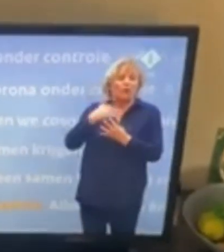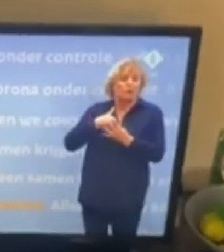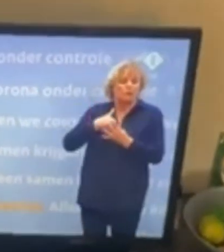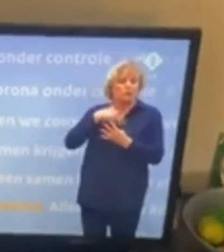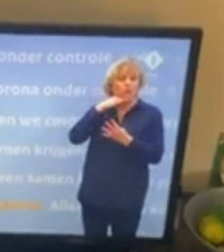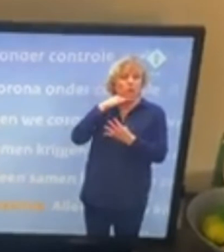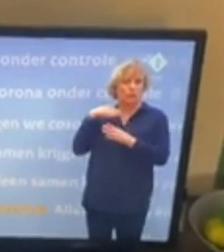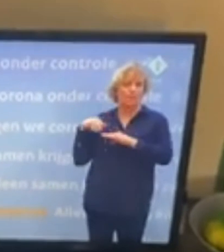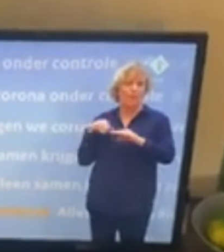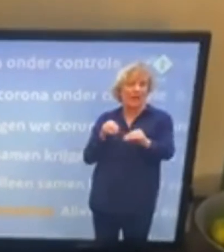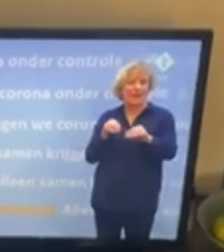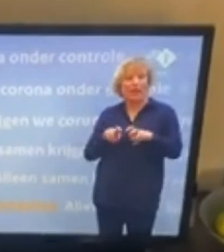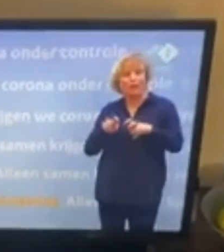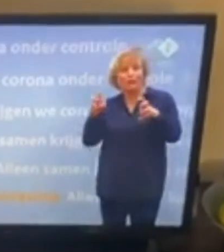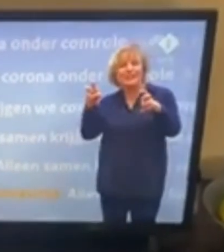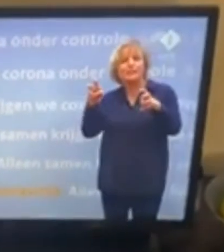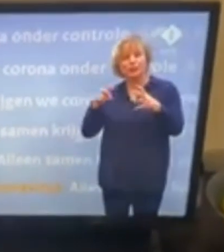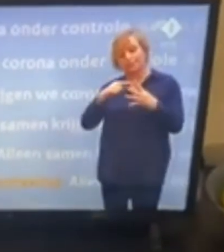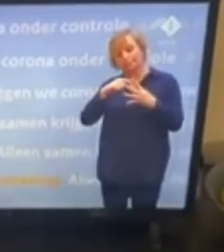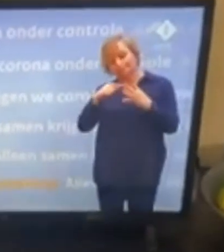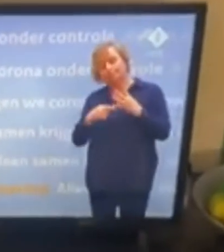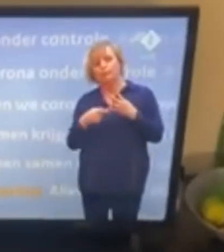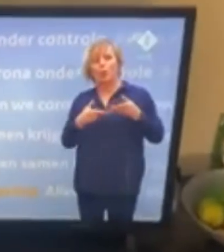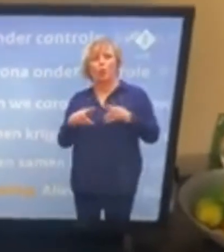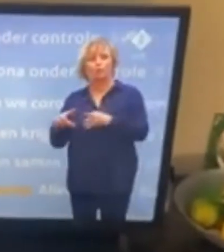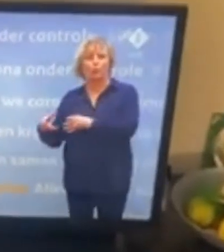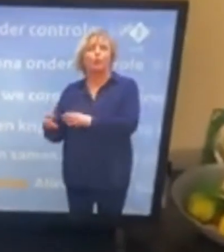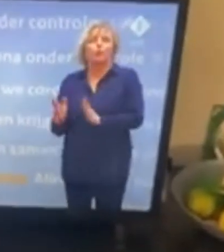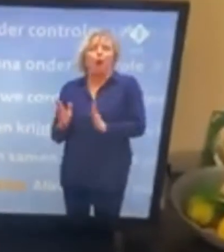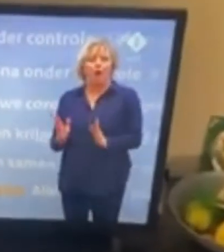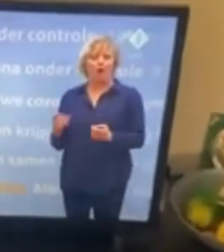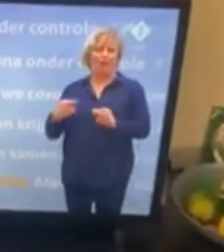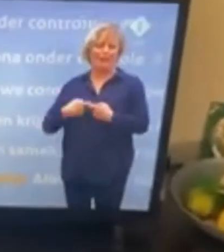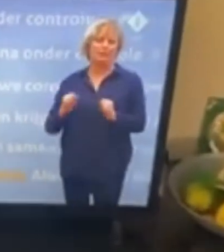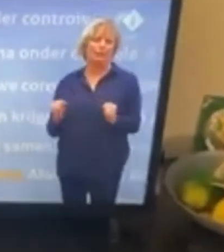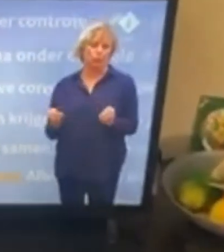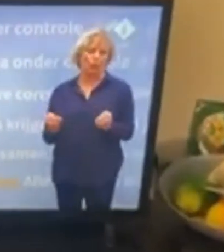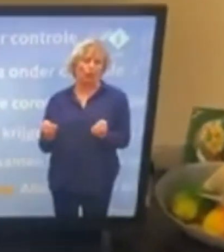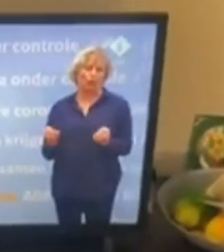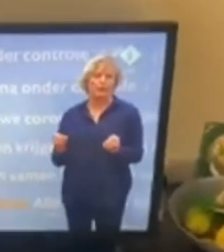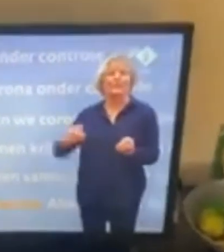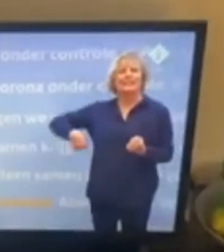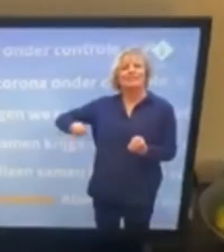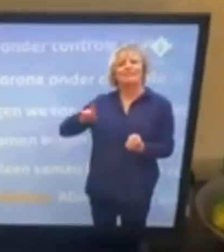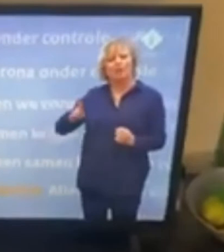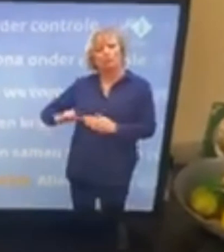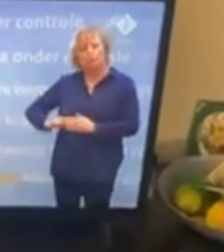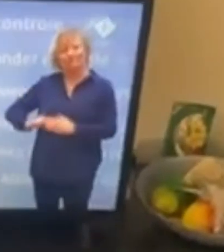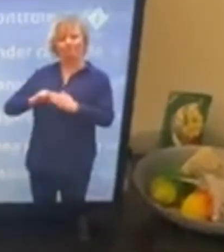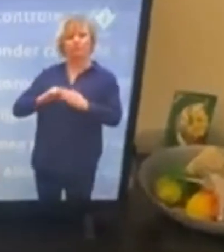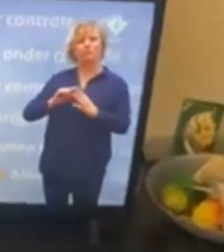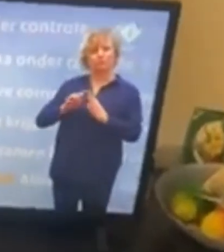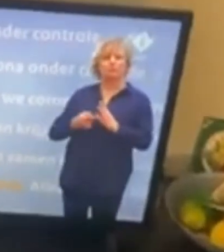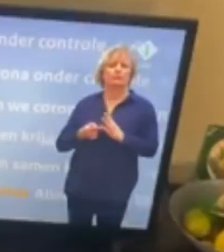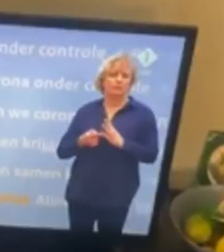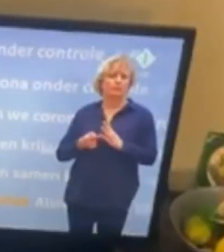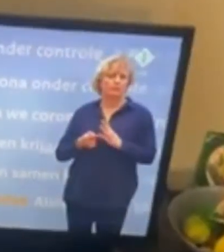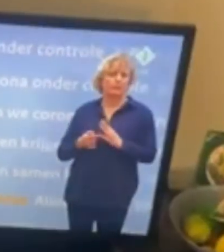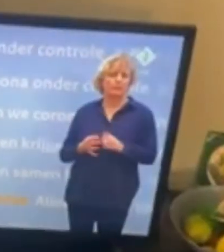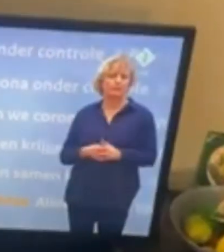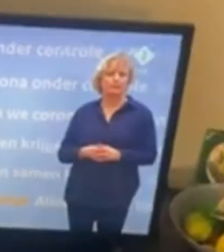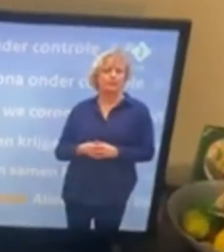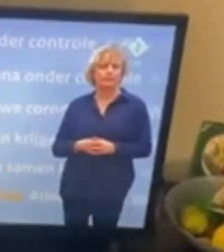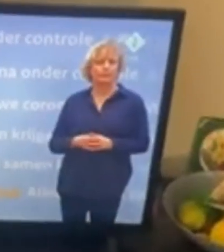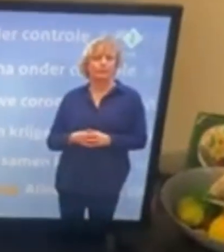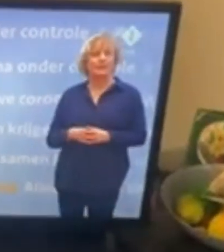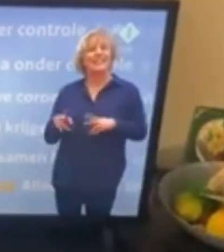en met de maatregelen, het nog eens een keer extra, daarbinnen nog eens een keer extra moeilijk hebben. En dan moeten we er voor elkaar zijn. Zeker weten. Kijk,